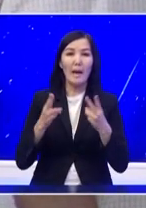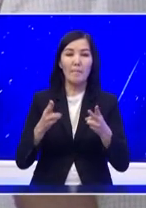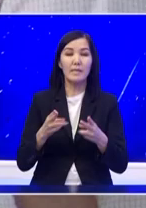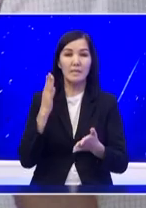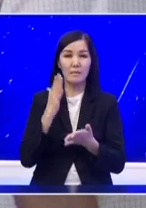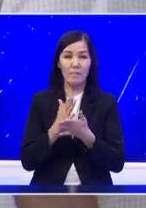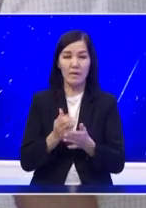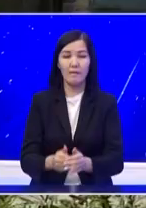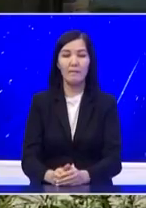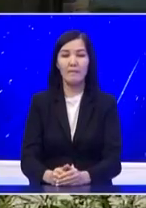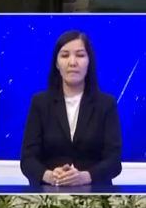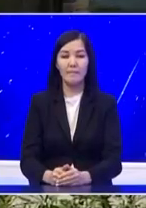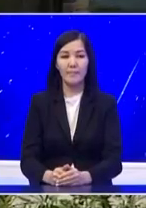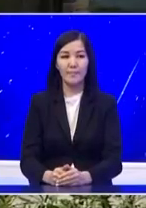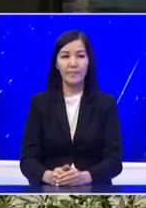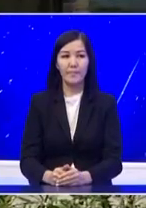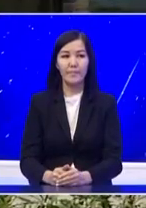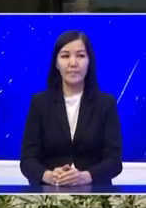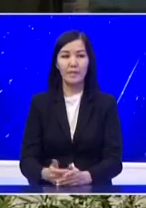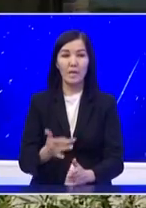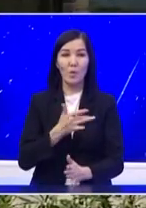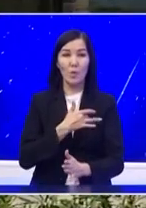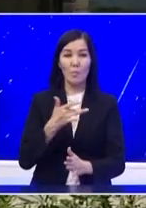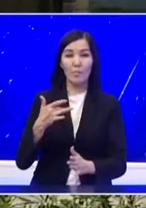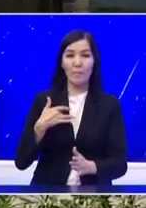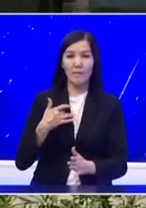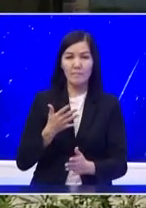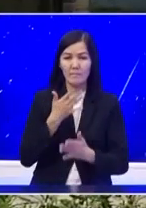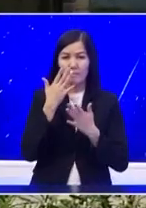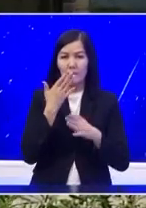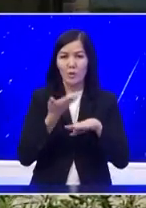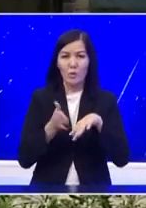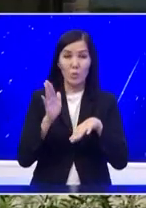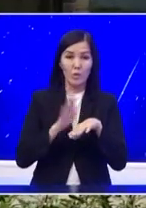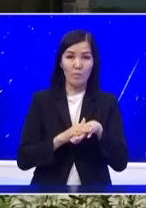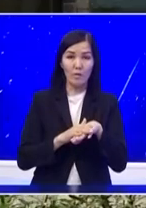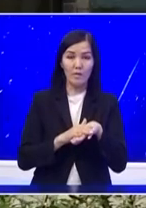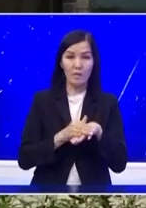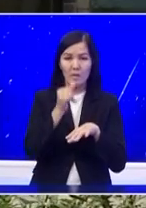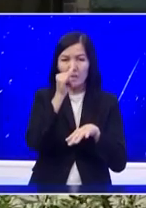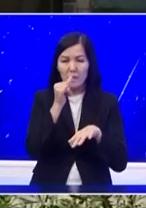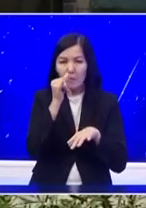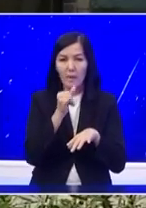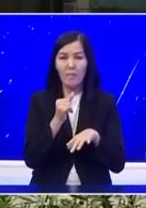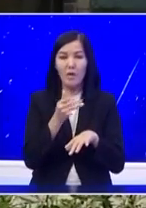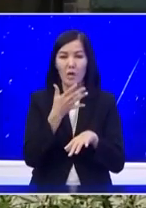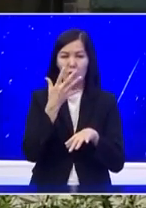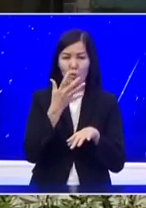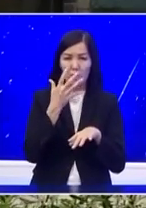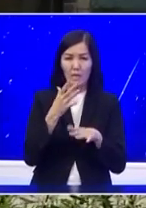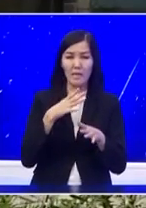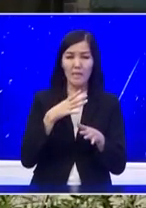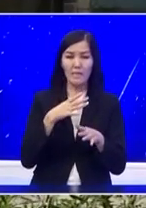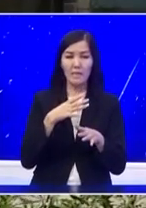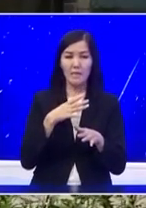ақ халаттылар. Өкпе демікпесі пайда болған кезде немесе тұншығып демаламай жатса, жөтеліп жатса, сол кезде